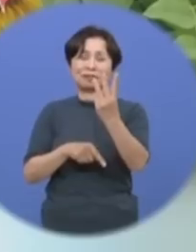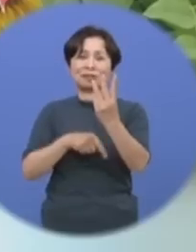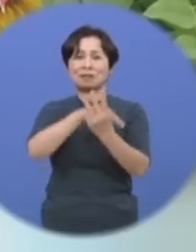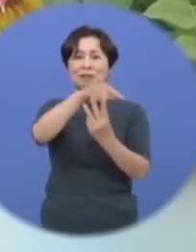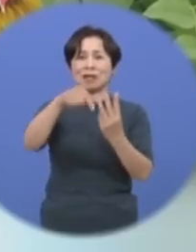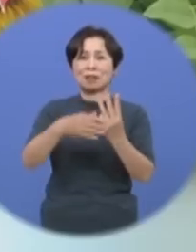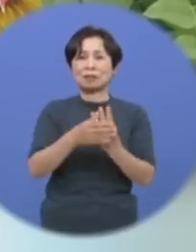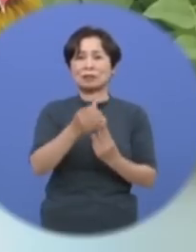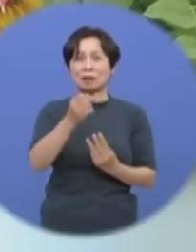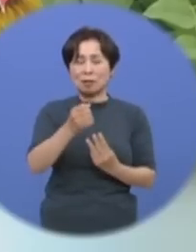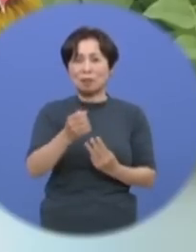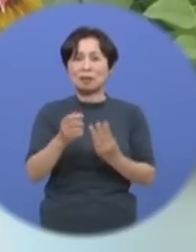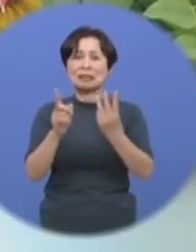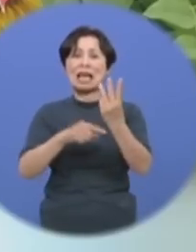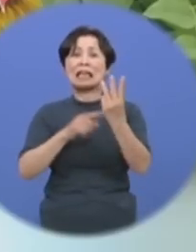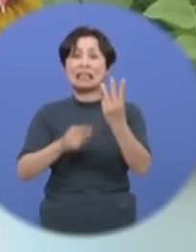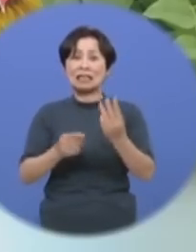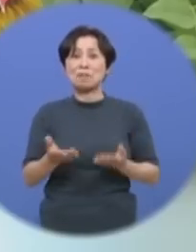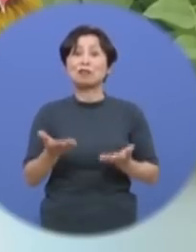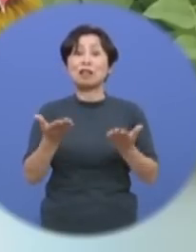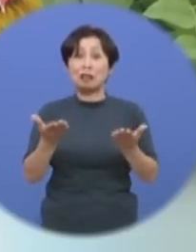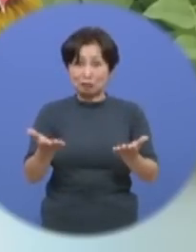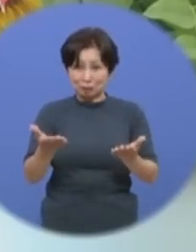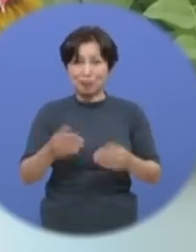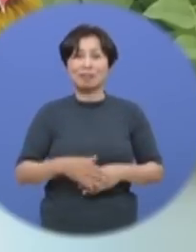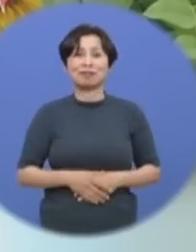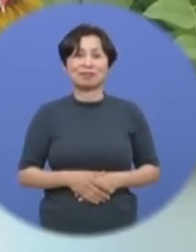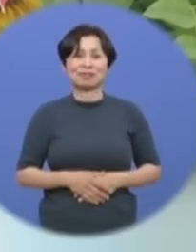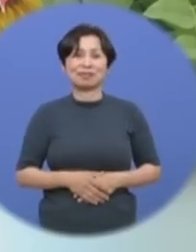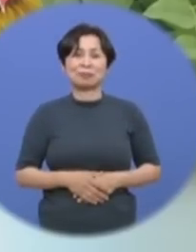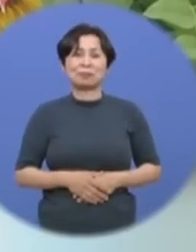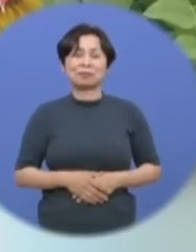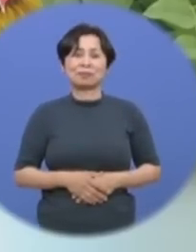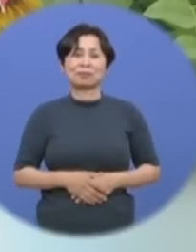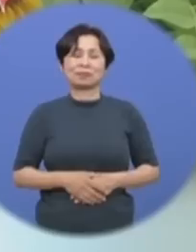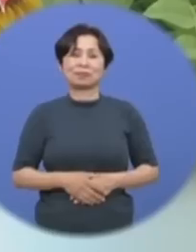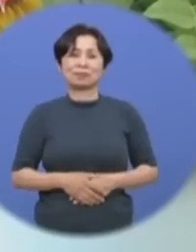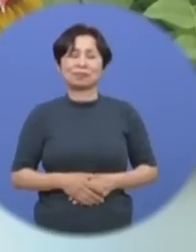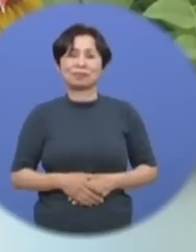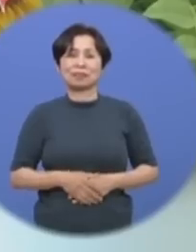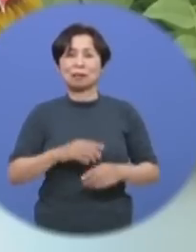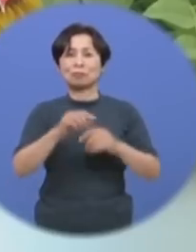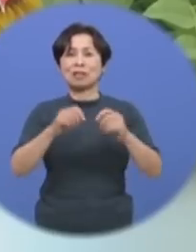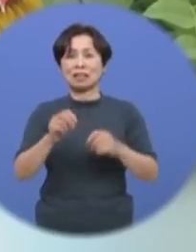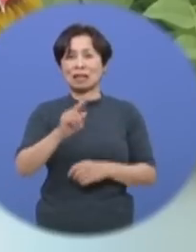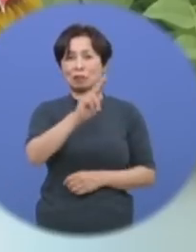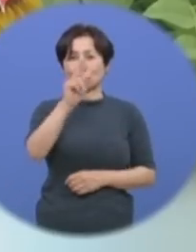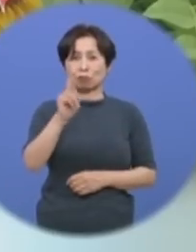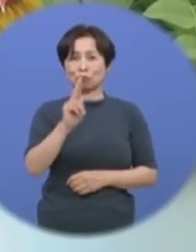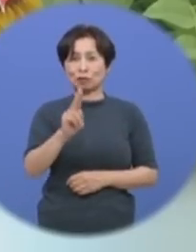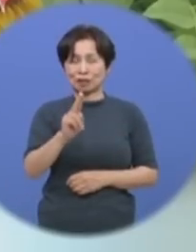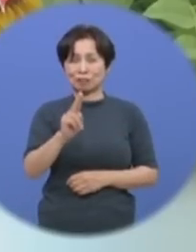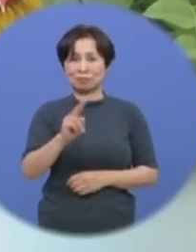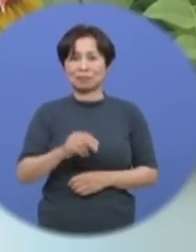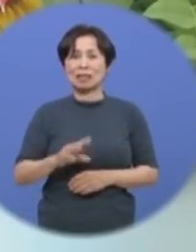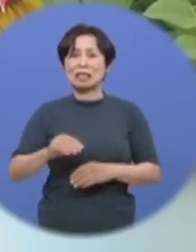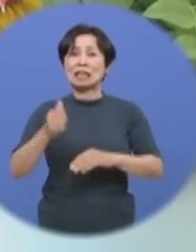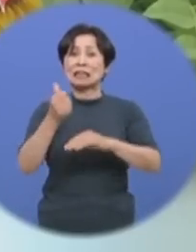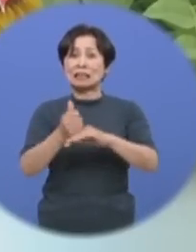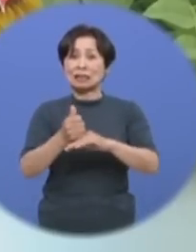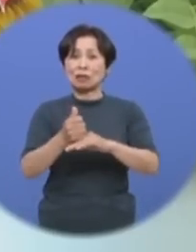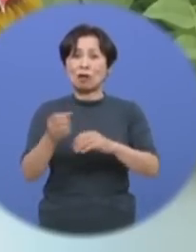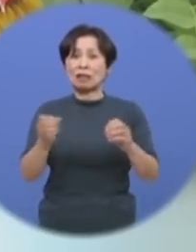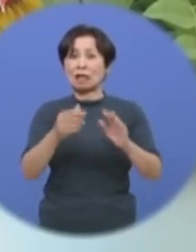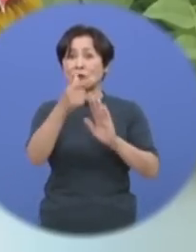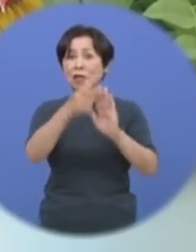セットを3人にプレゼントしますではプレゼントクイズです知事と語るの